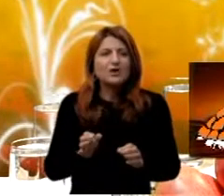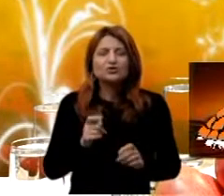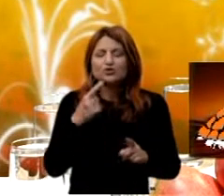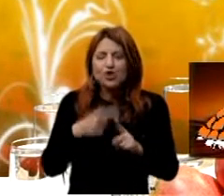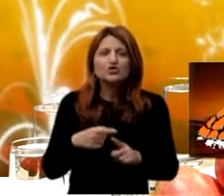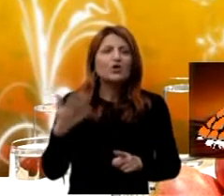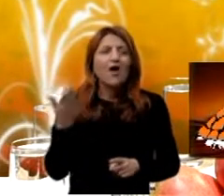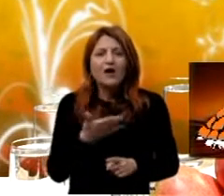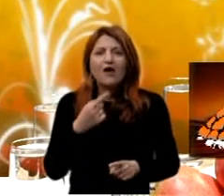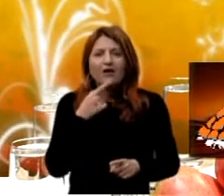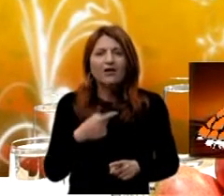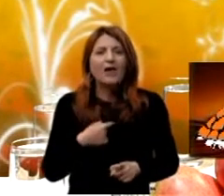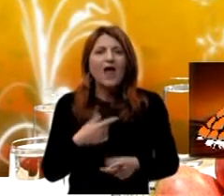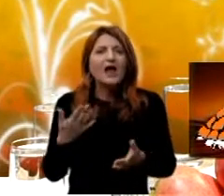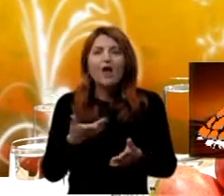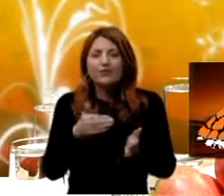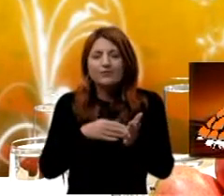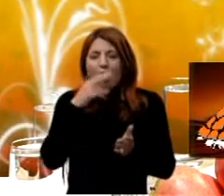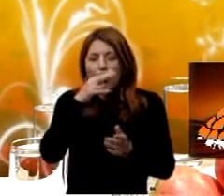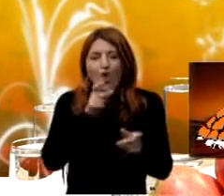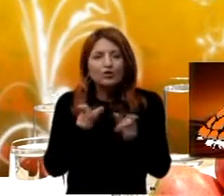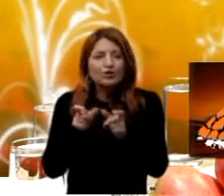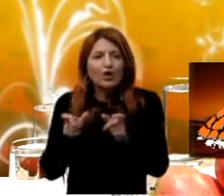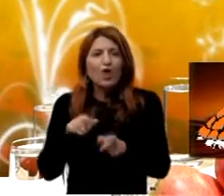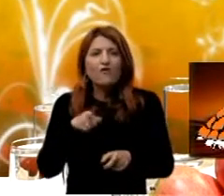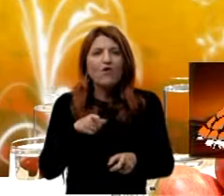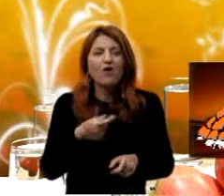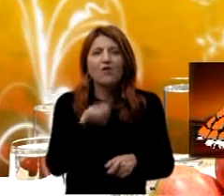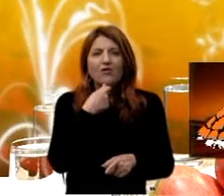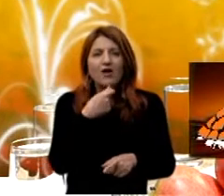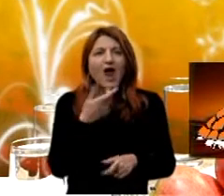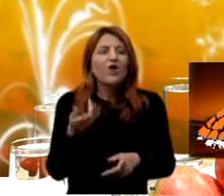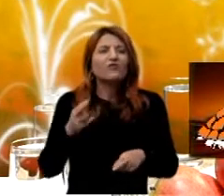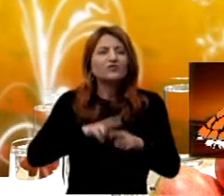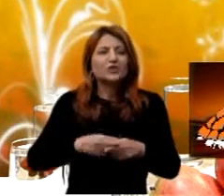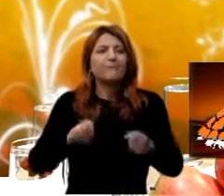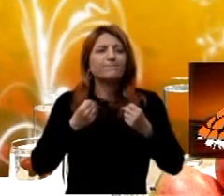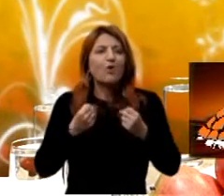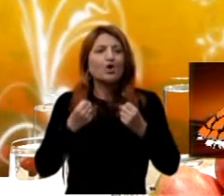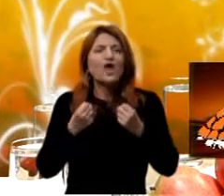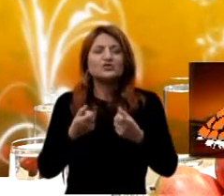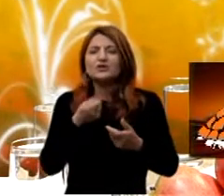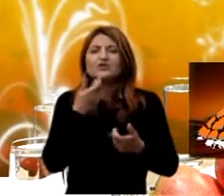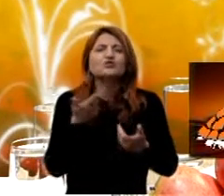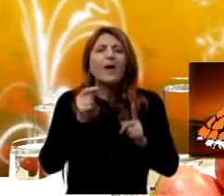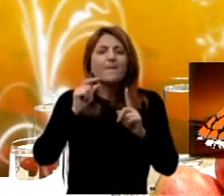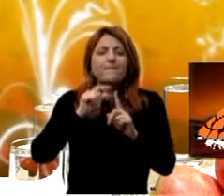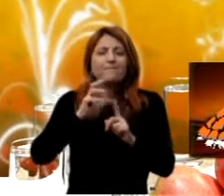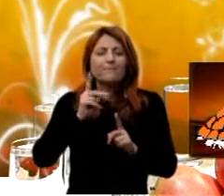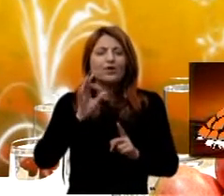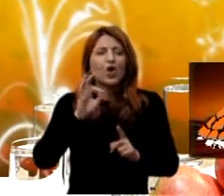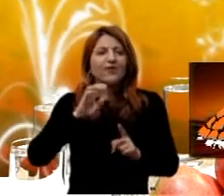baš ciljano kako znači kontrolirati taj unos, kako pojačati unos, kakve proteine